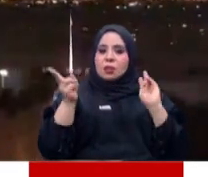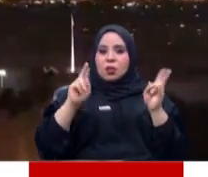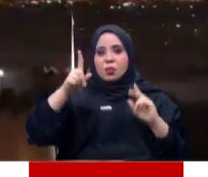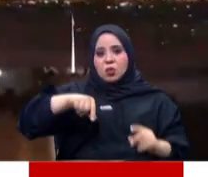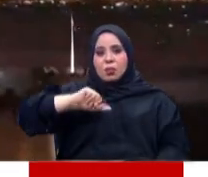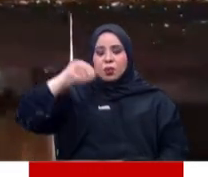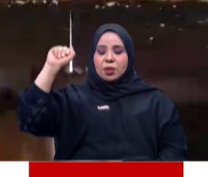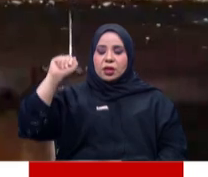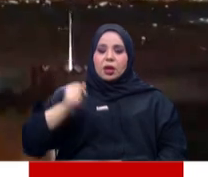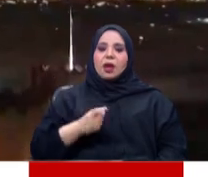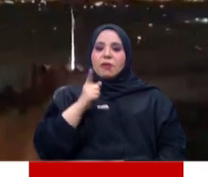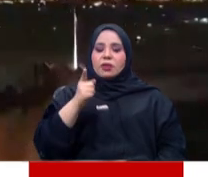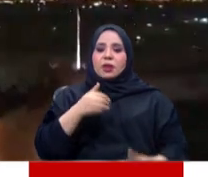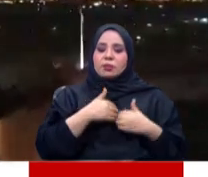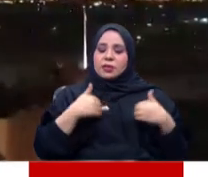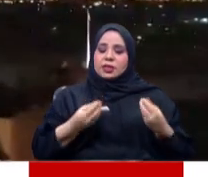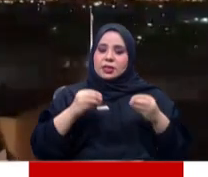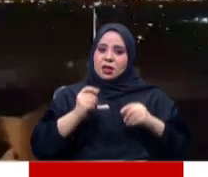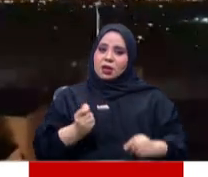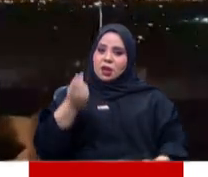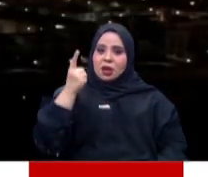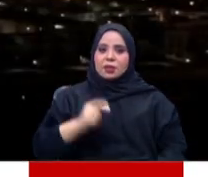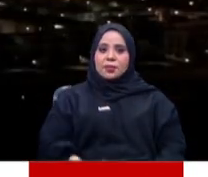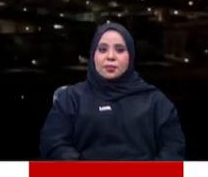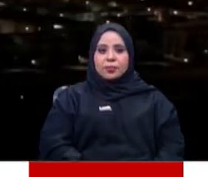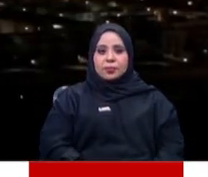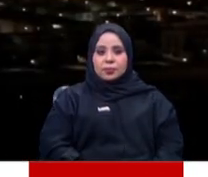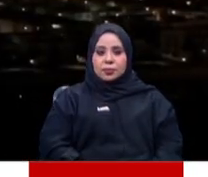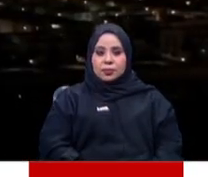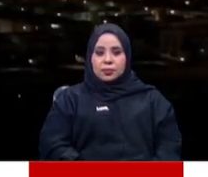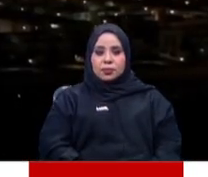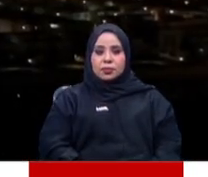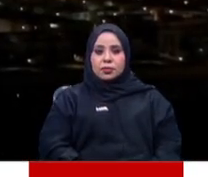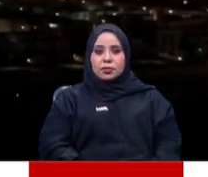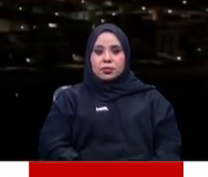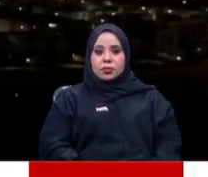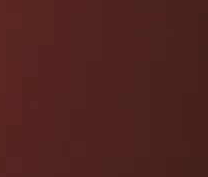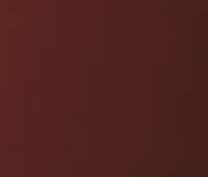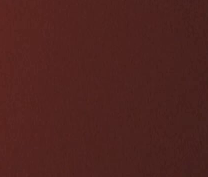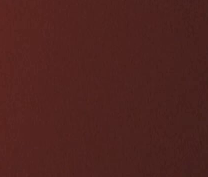مباشرة احتفاء بالأعياد الوطنية لمملكة البحرين الغالية.